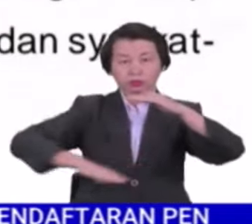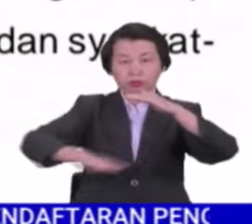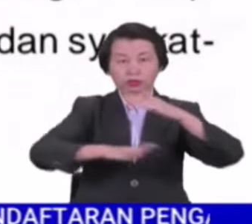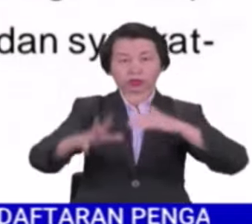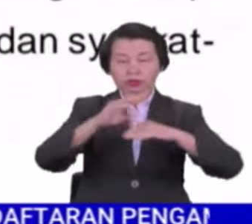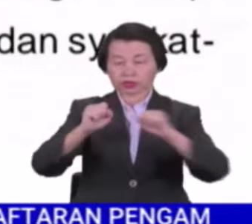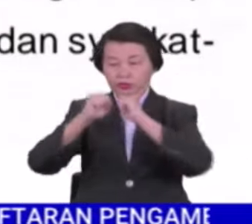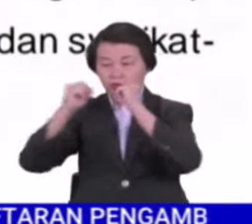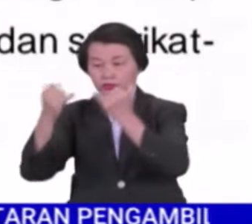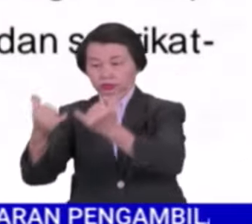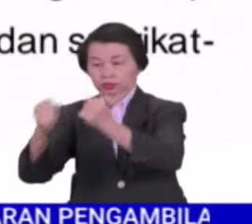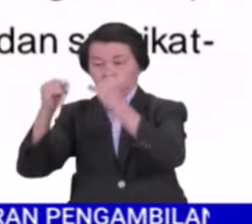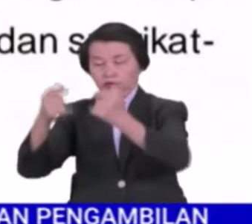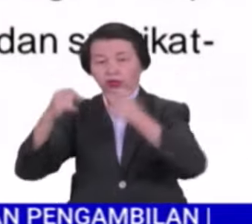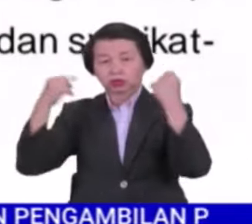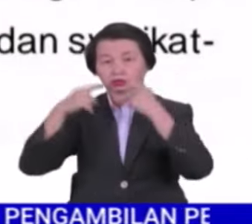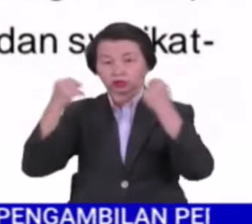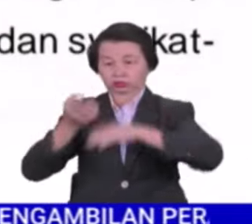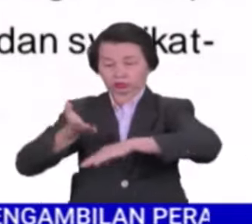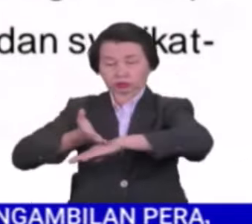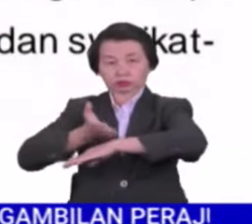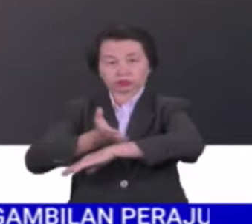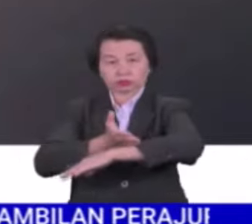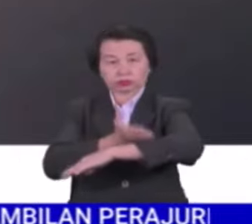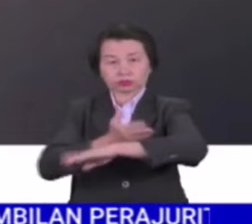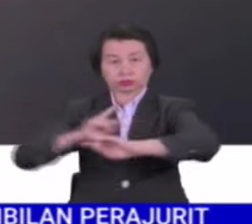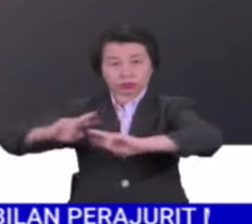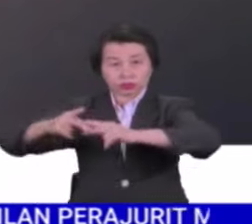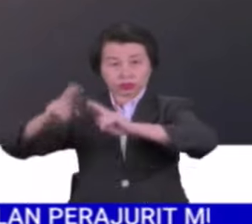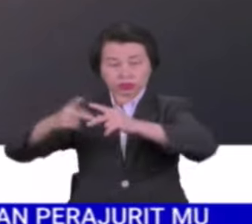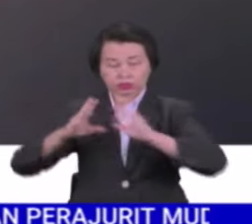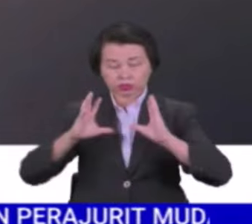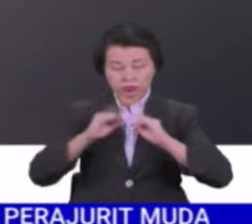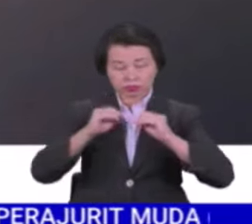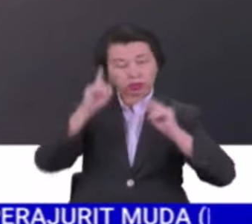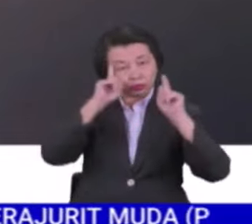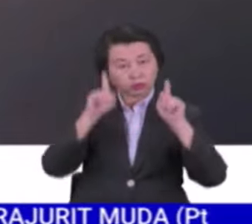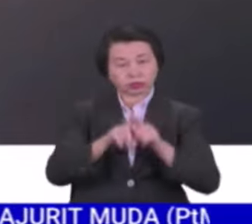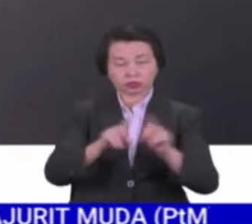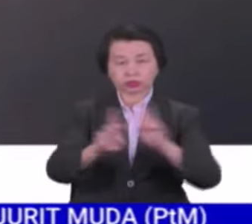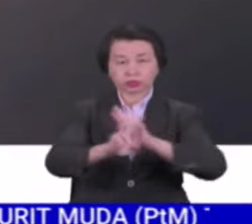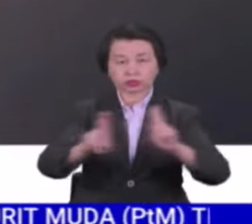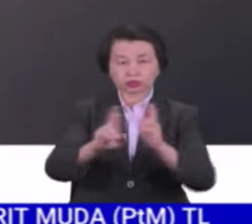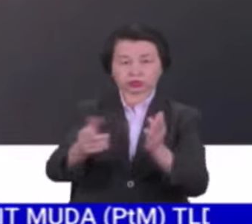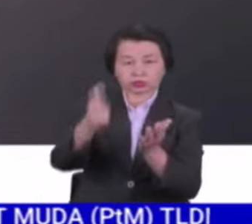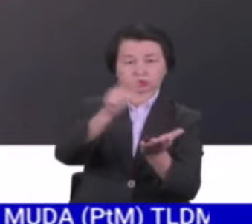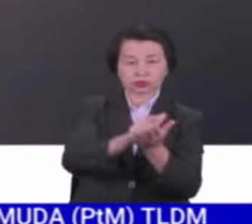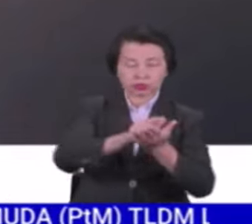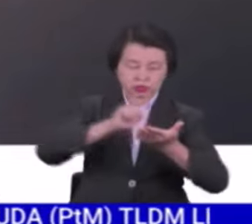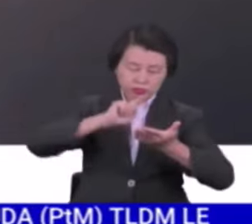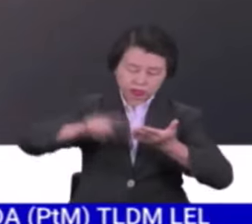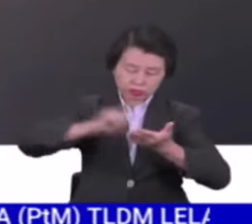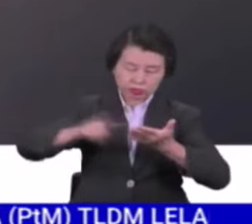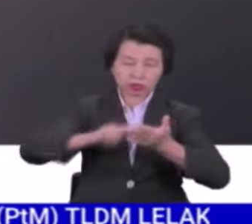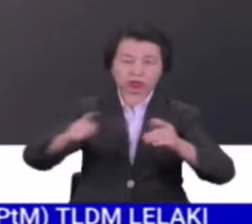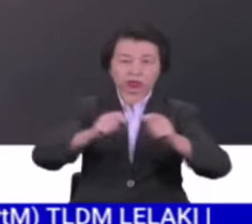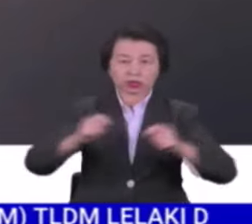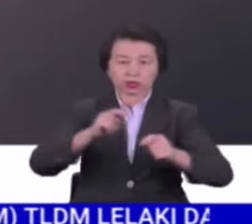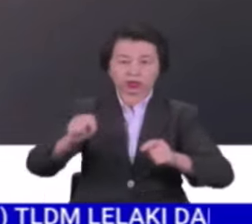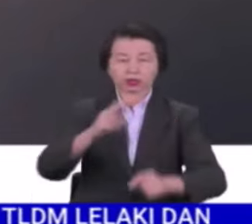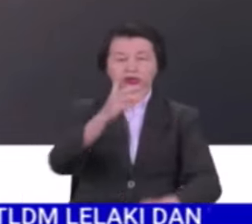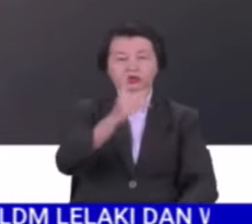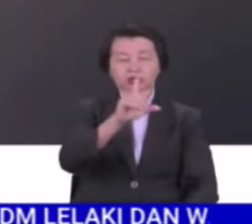dan syari'at Syarikat swasta di penting katkan mesra juga bisa tuju dengan penyediaan laporan semakan tempatan